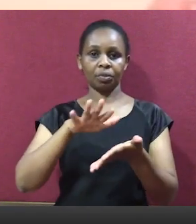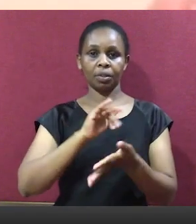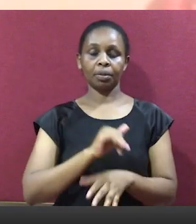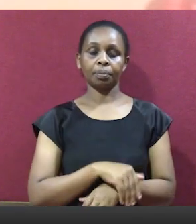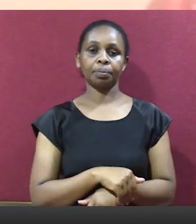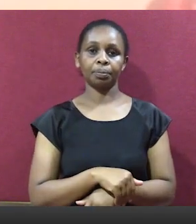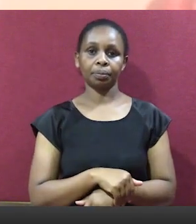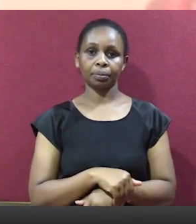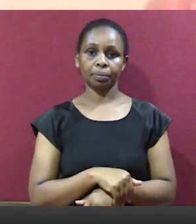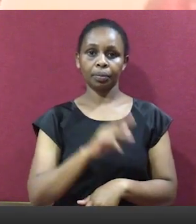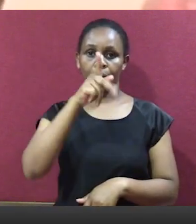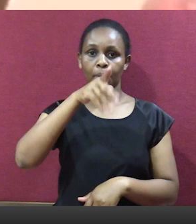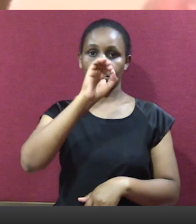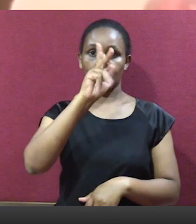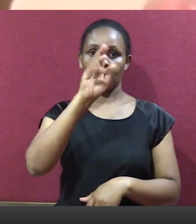ya